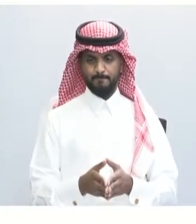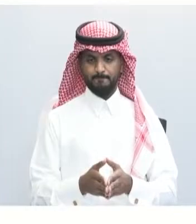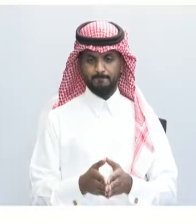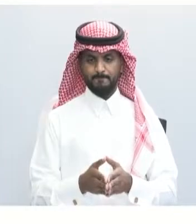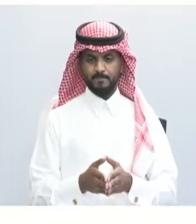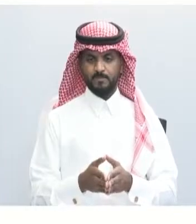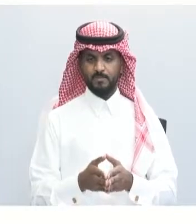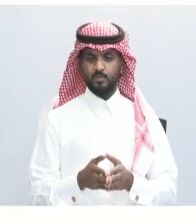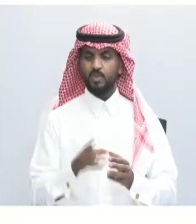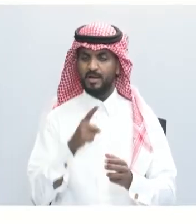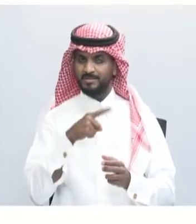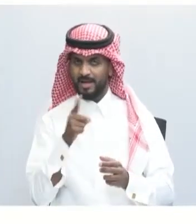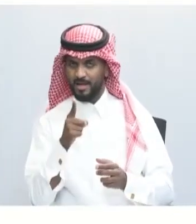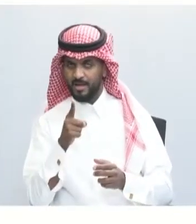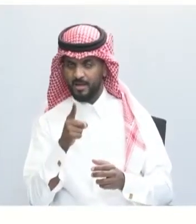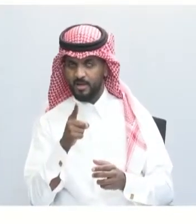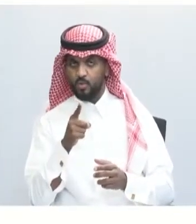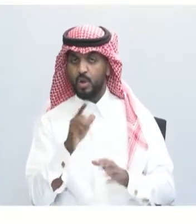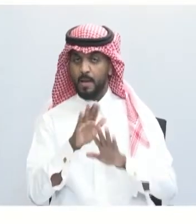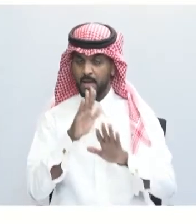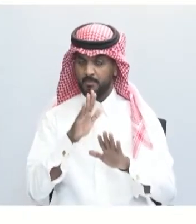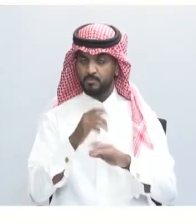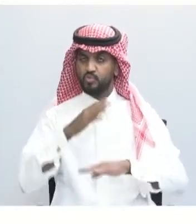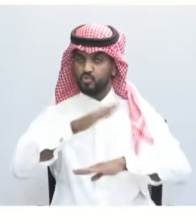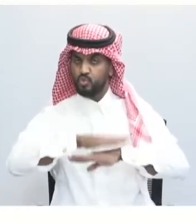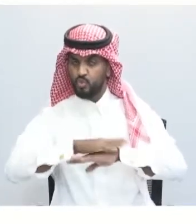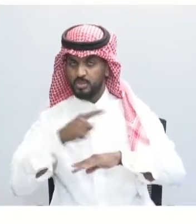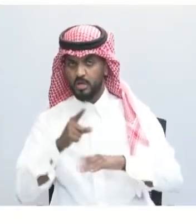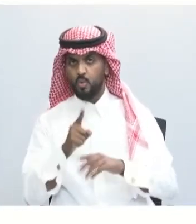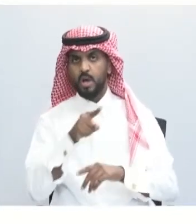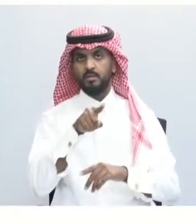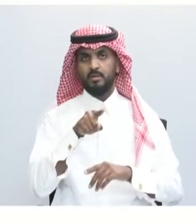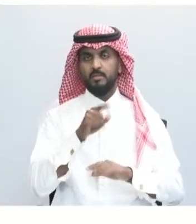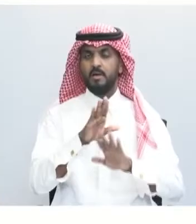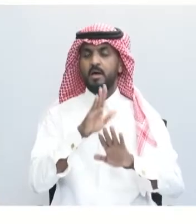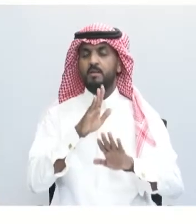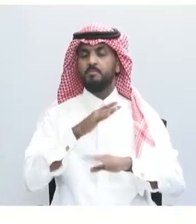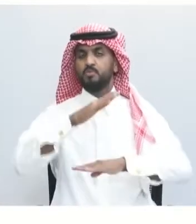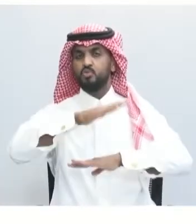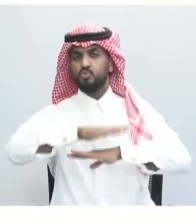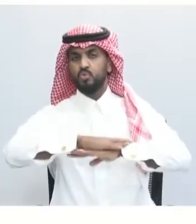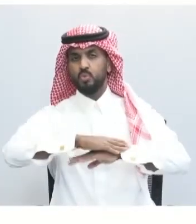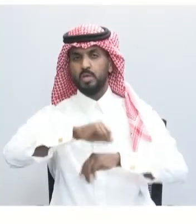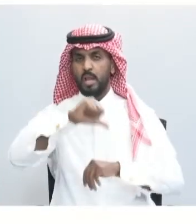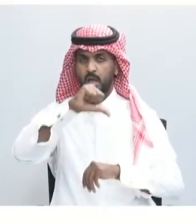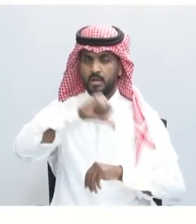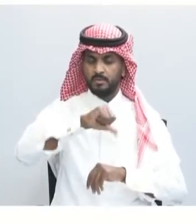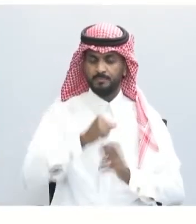ضع او ضعي علامه صح امام السلوك الصحيح واشاره خطا امام السلوك الخاطئ